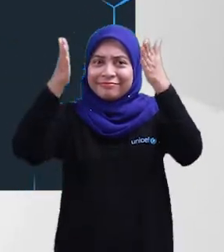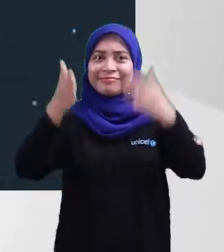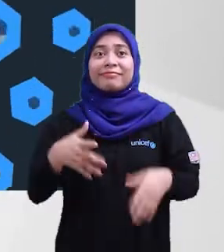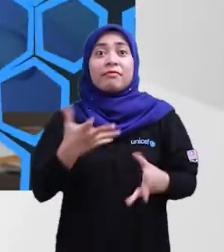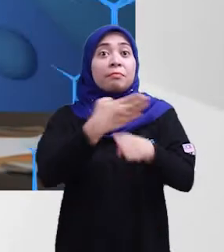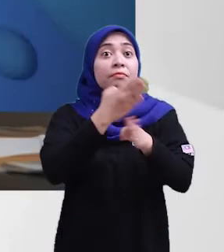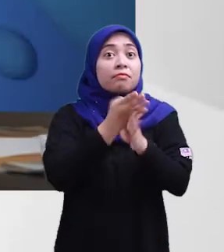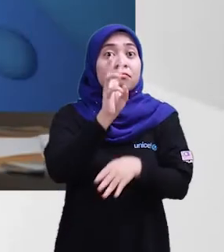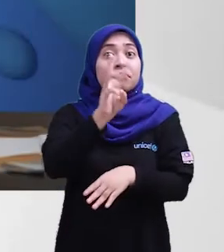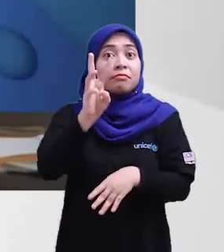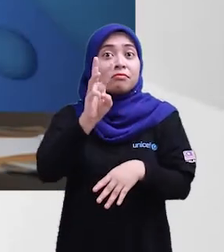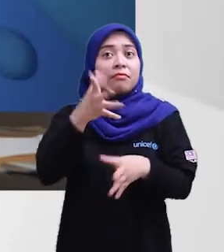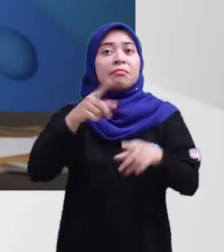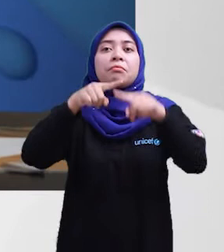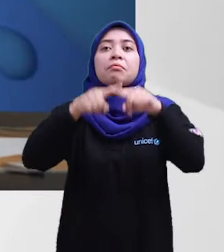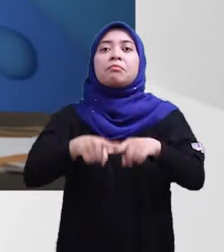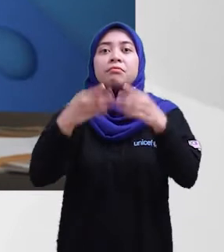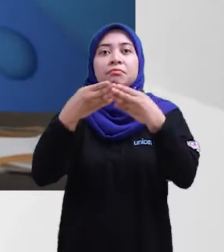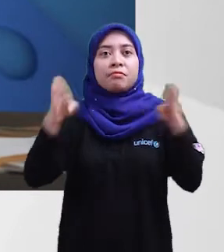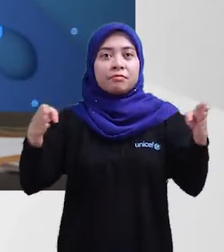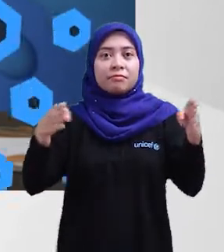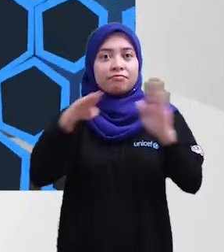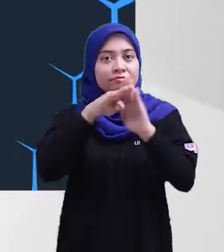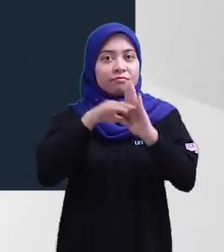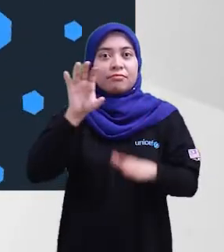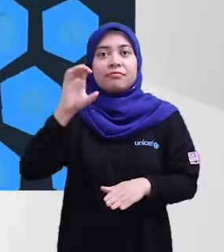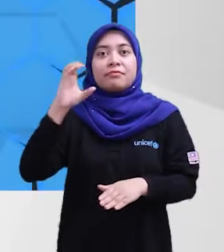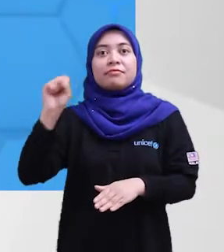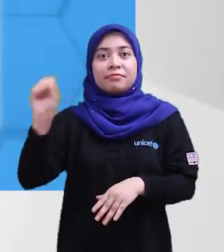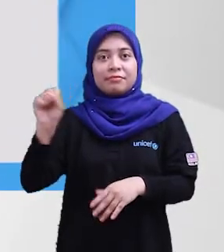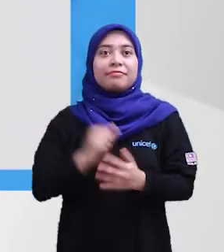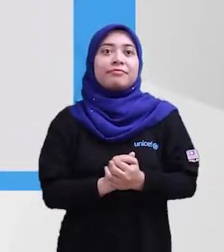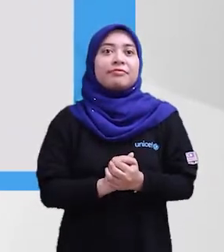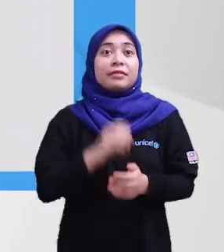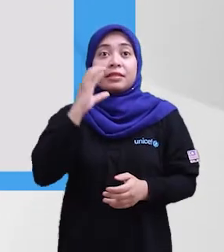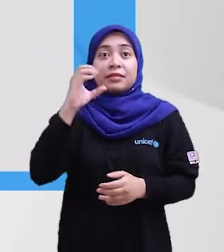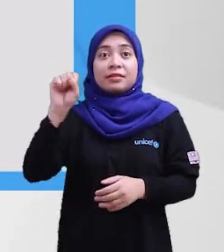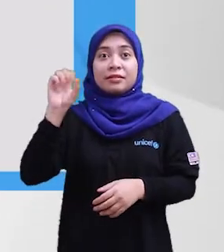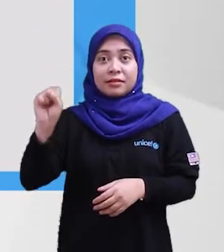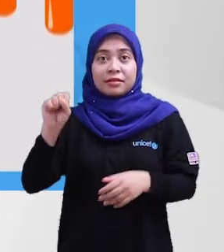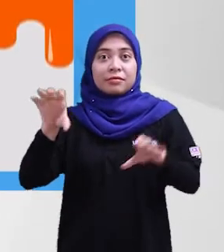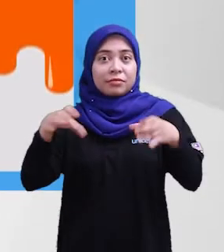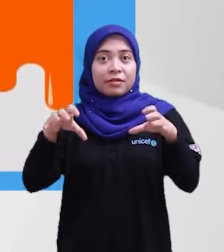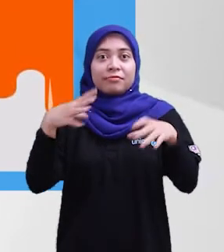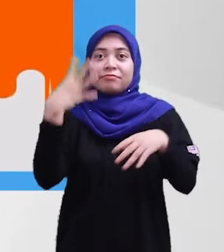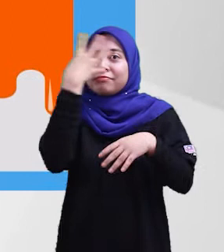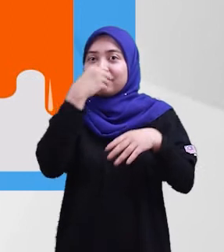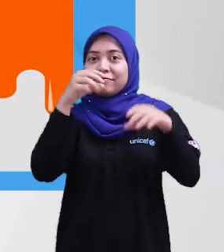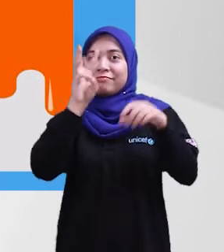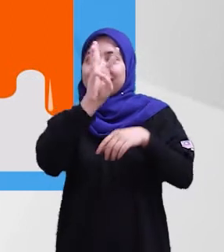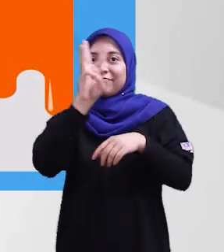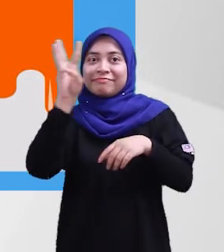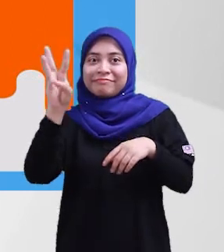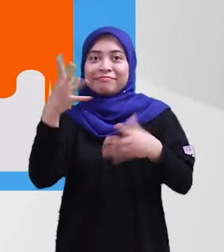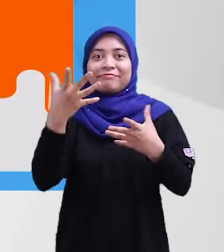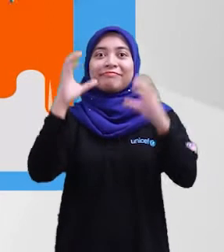tersebut. Rupa bentuk laman web pula bergantung kepada bahasa pengaturcaraan CSS. CSS menghiaskan laman web